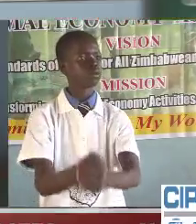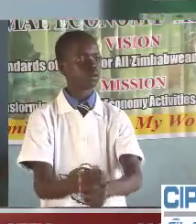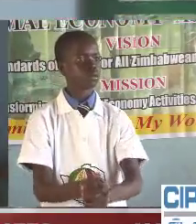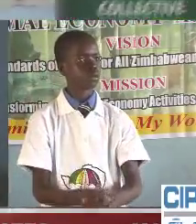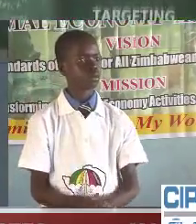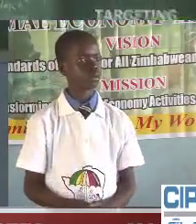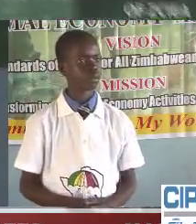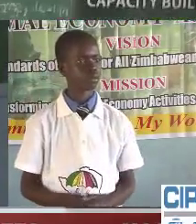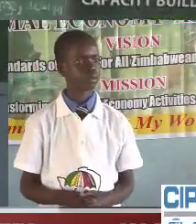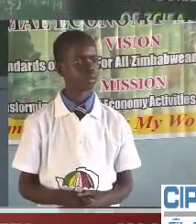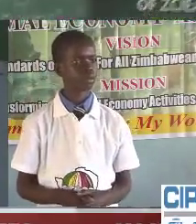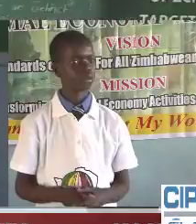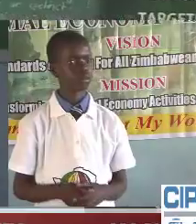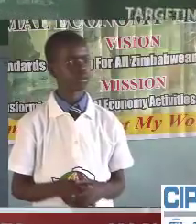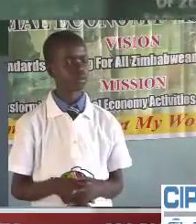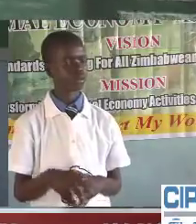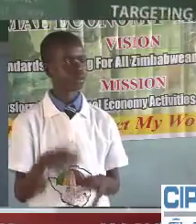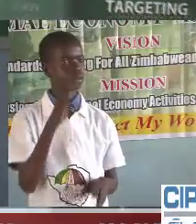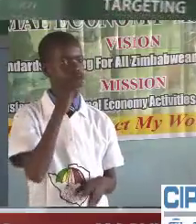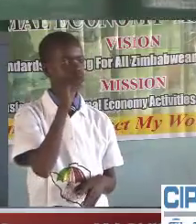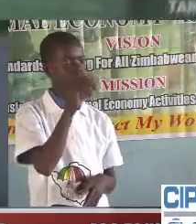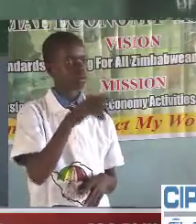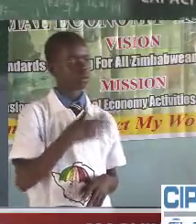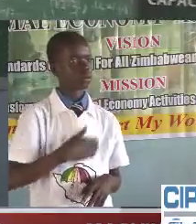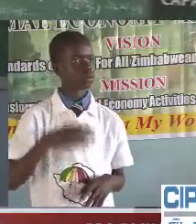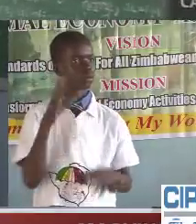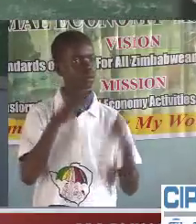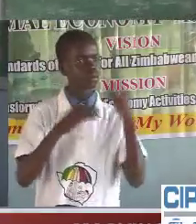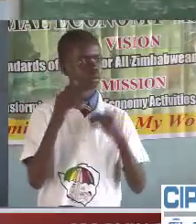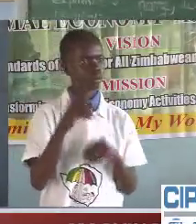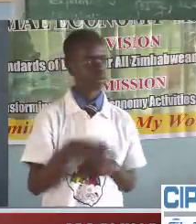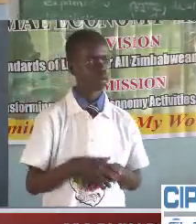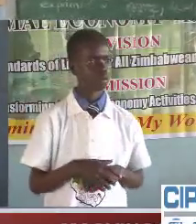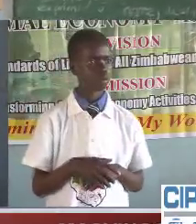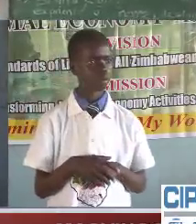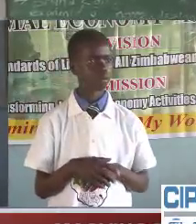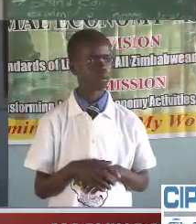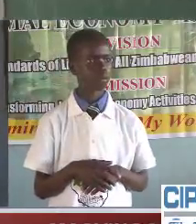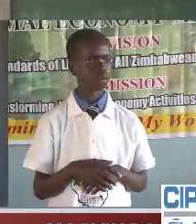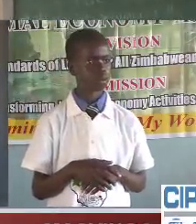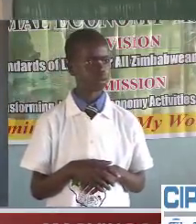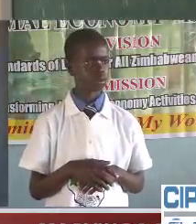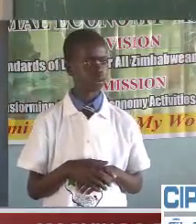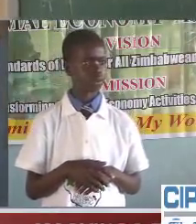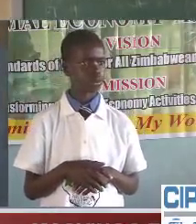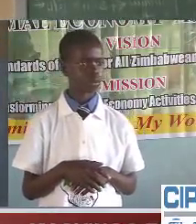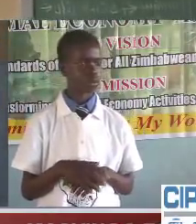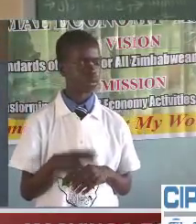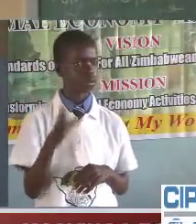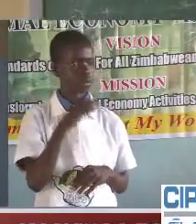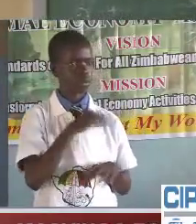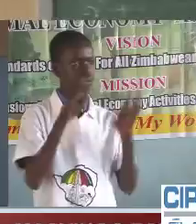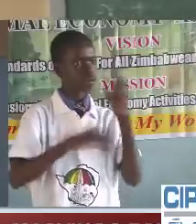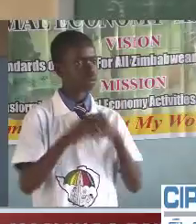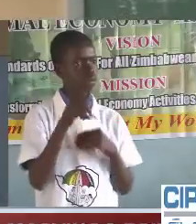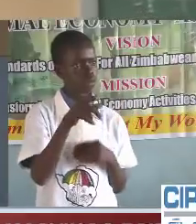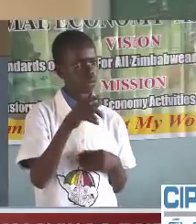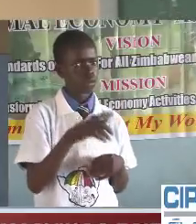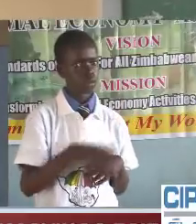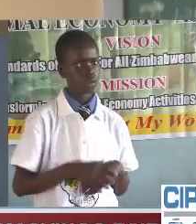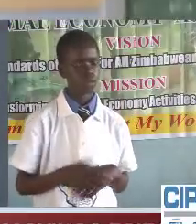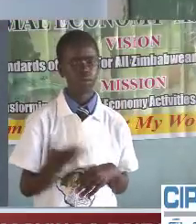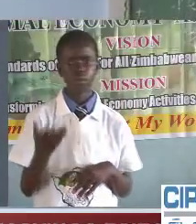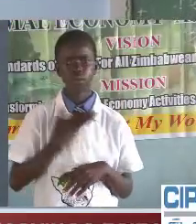Bechemba ndoda kutaurawo pedza kutaura kansela.